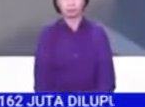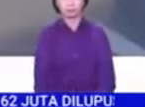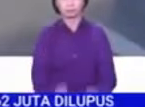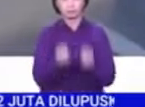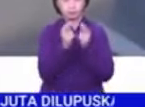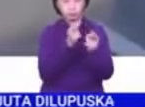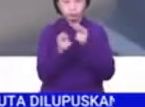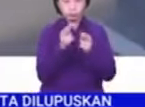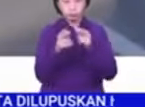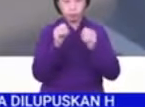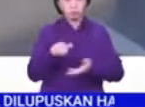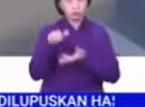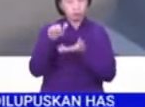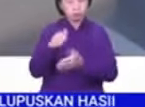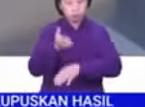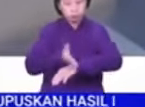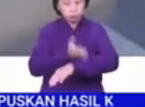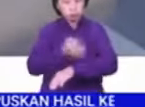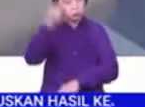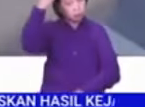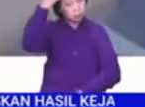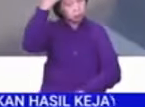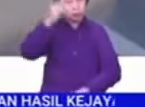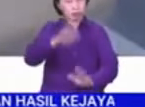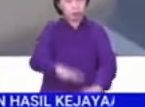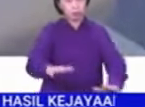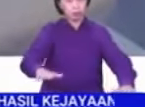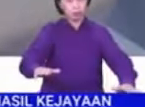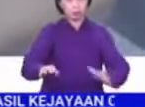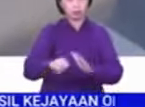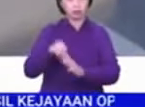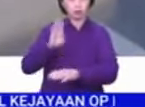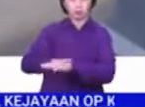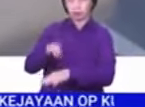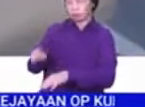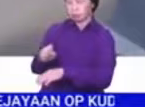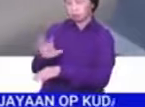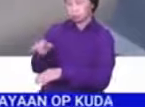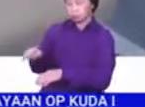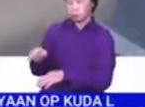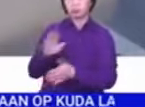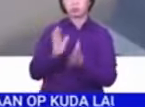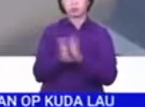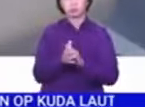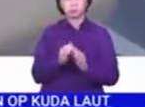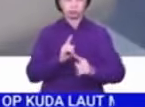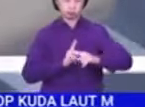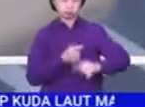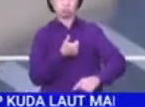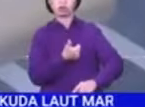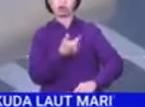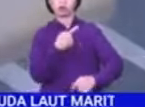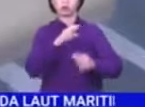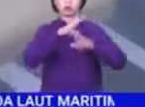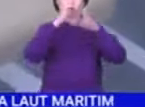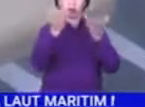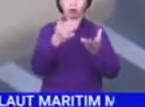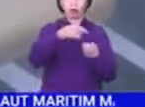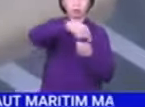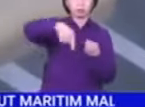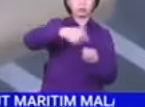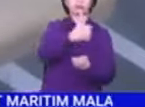usaha tersebut dapat menyumbang kepada perkembangan mindah kanak-kanak smartfren.com 19 sekaligus membawa input positif kepada alam